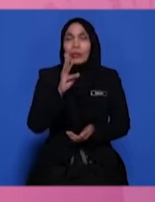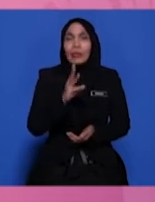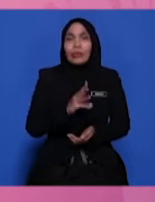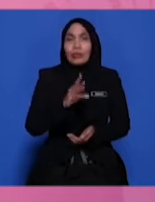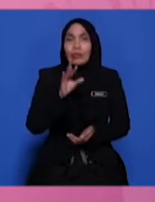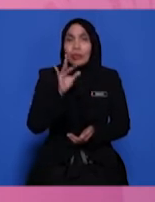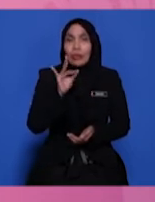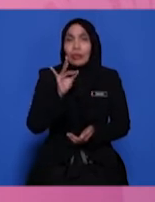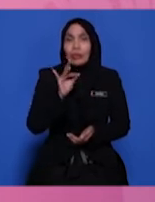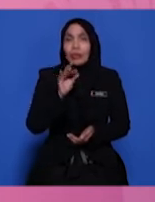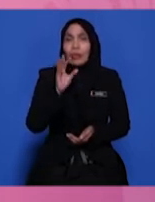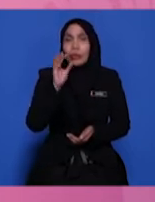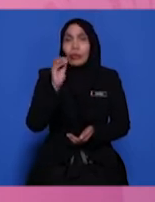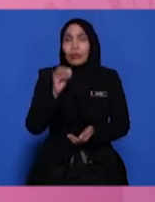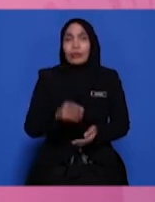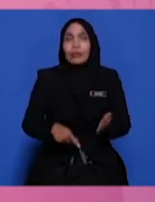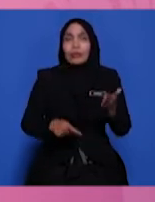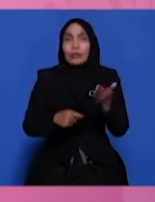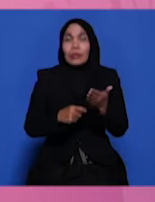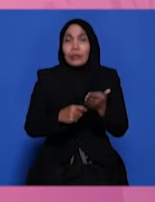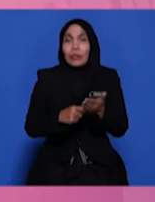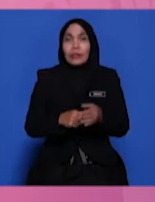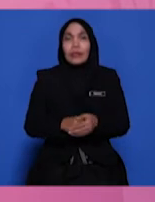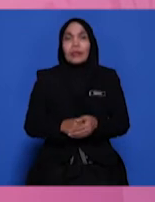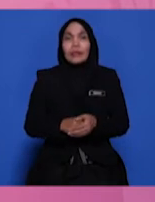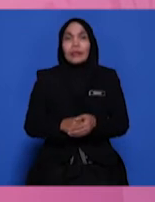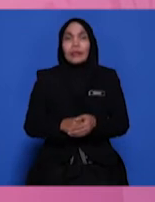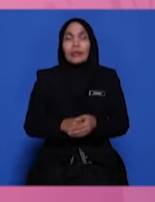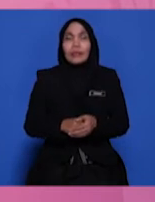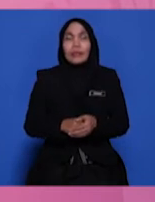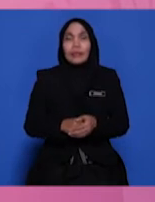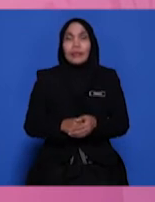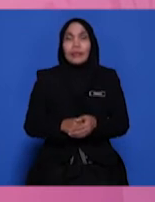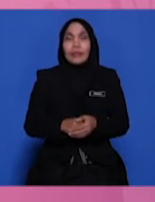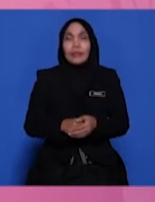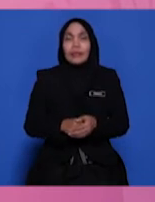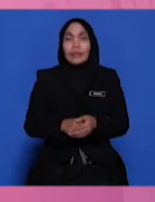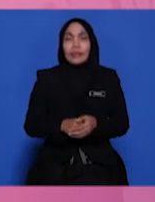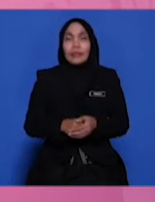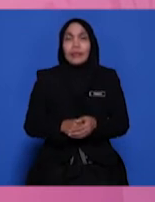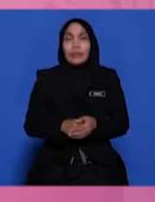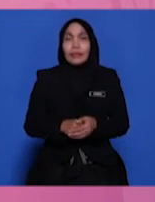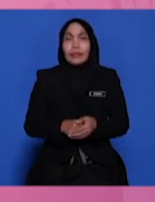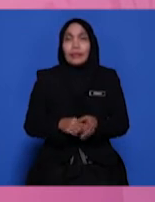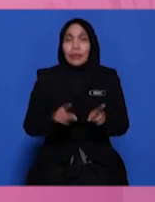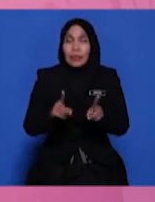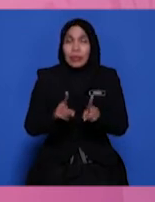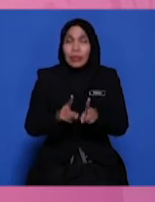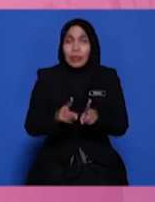RM1,680 tambah RM400 iaitu RM2,080. Aliran tunai sama dengan